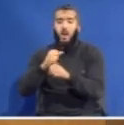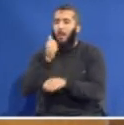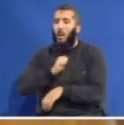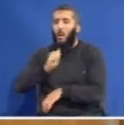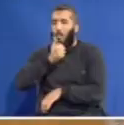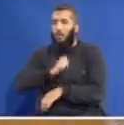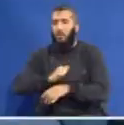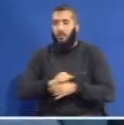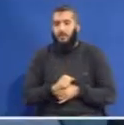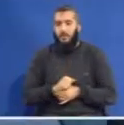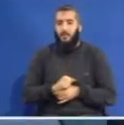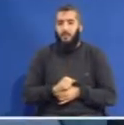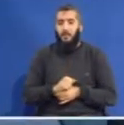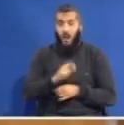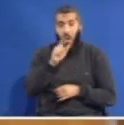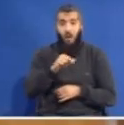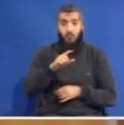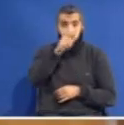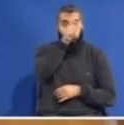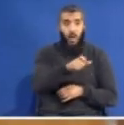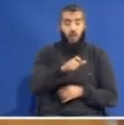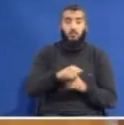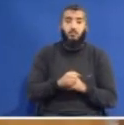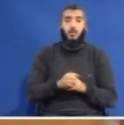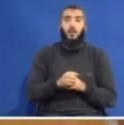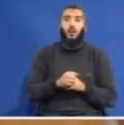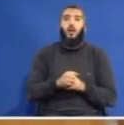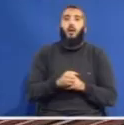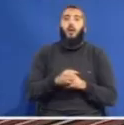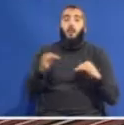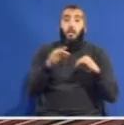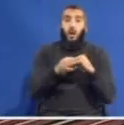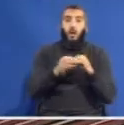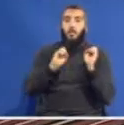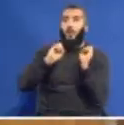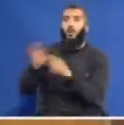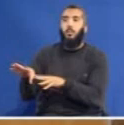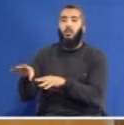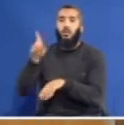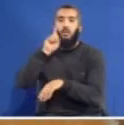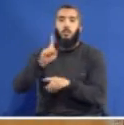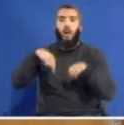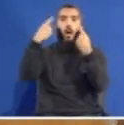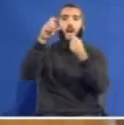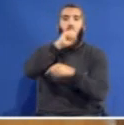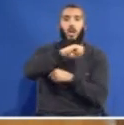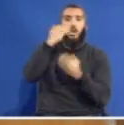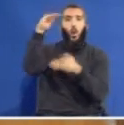يتزوجها ويروح يسافر للغربة ويبقى لا يسأل عنها ولا عارف باللي عنده امرأة ولا حتى شيء 20-30